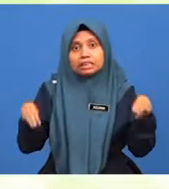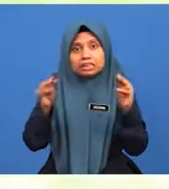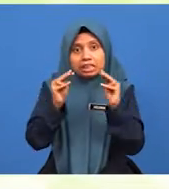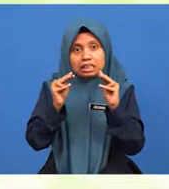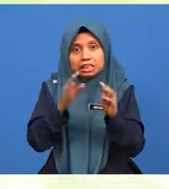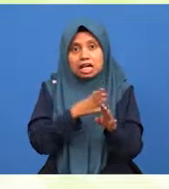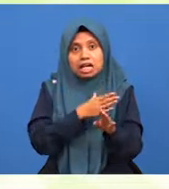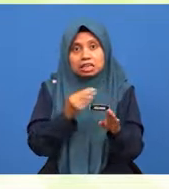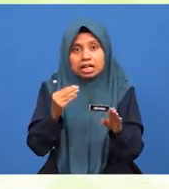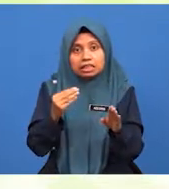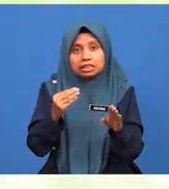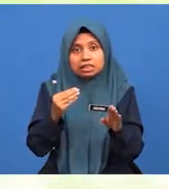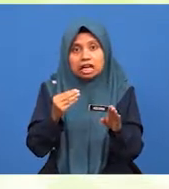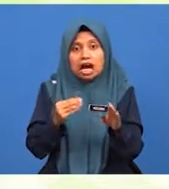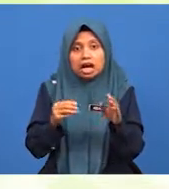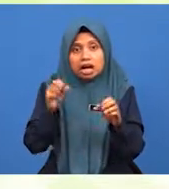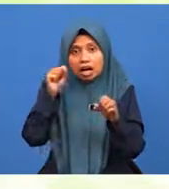masjid dan kamera.